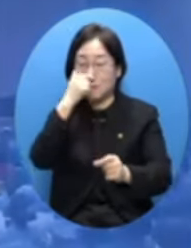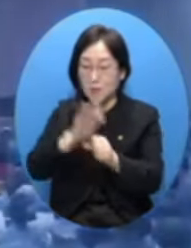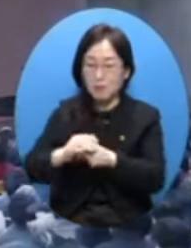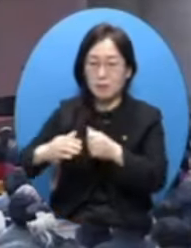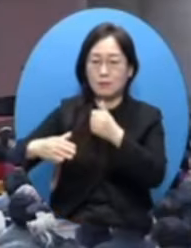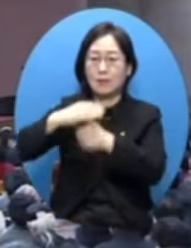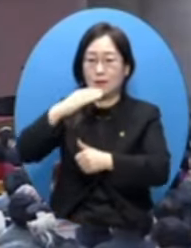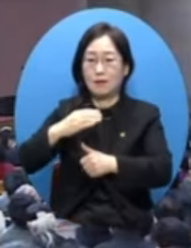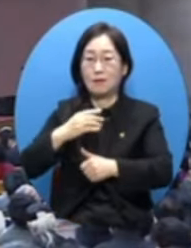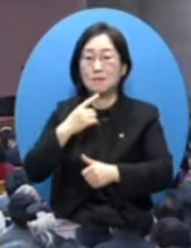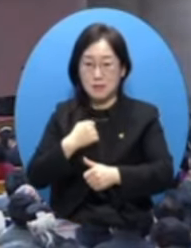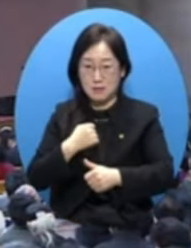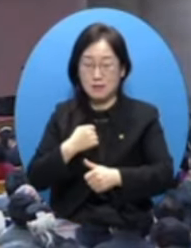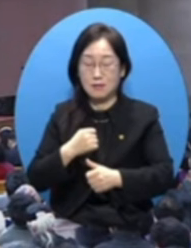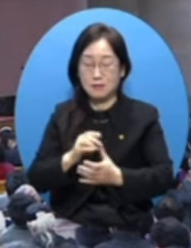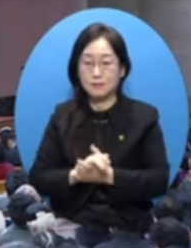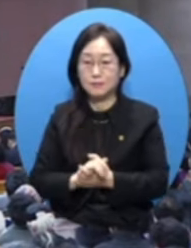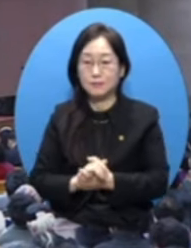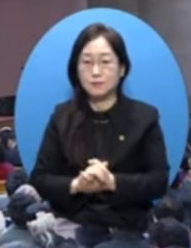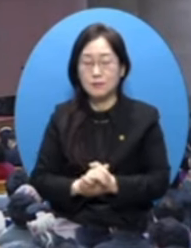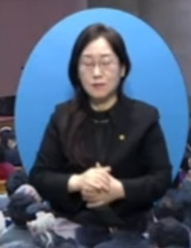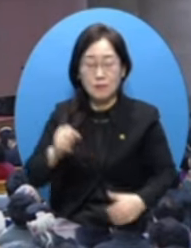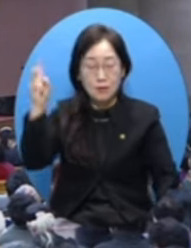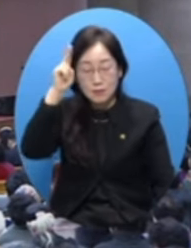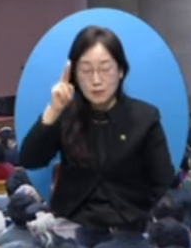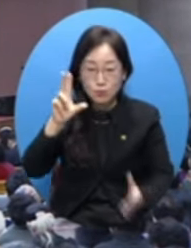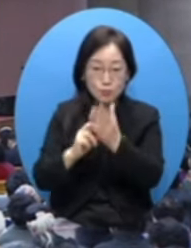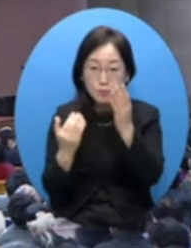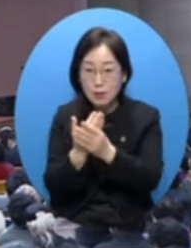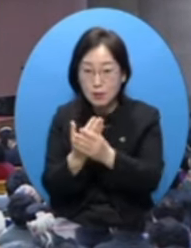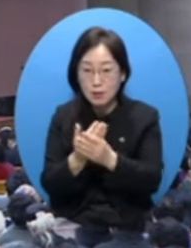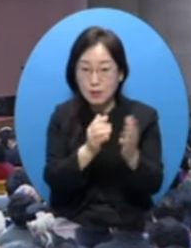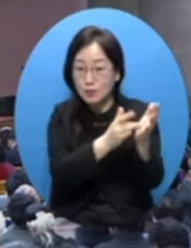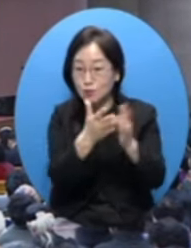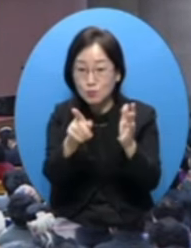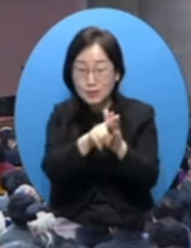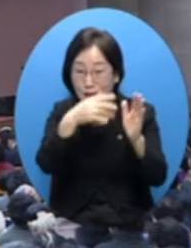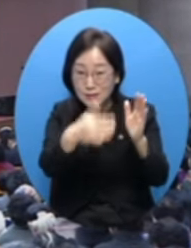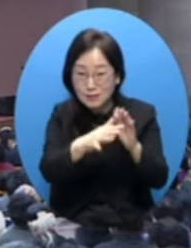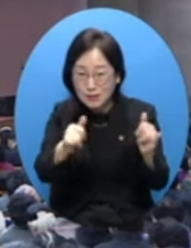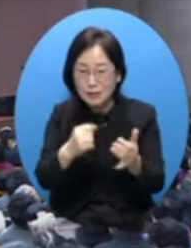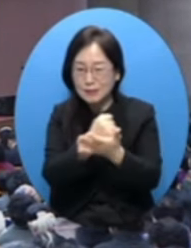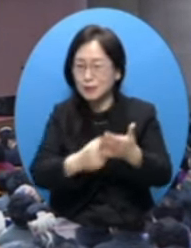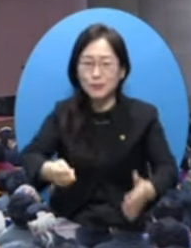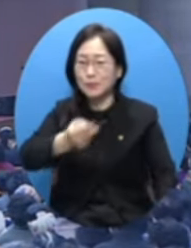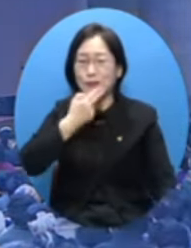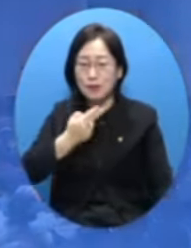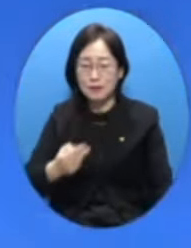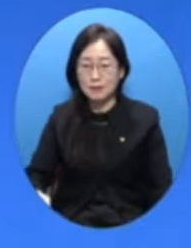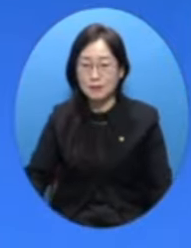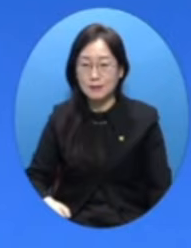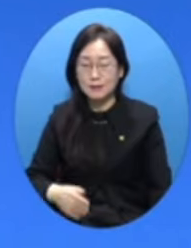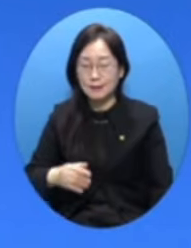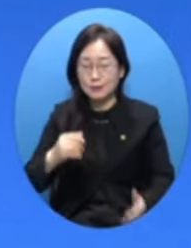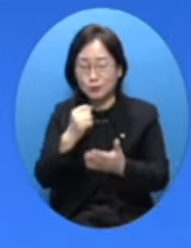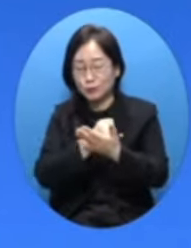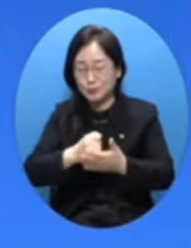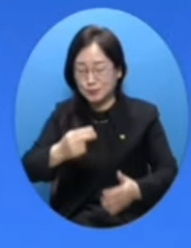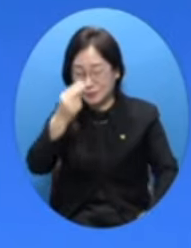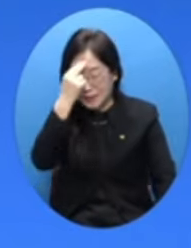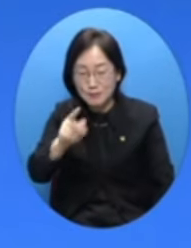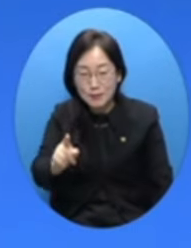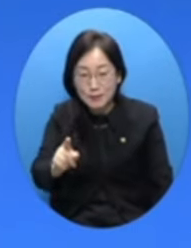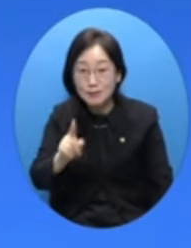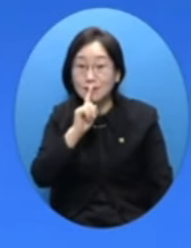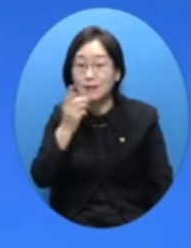당하기도 합니다. 예상치 못한 큰 어려움을 당하면 예수 믿지 않은 사람들은 참 재수가 없다, 운이 나빴다, 그런 얘기를 합니다.